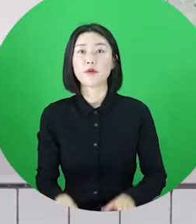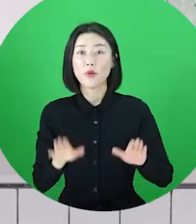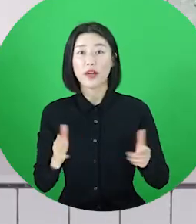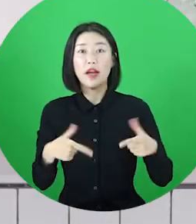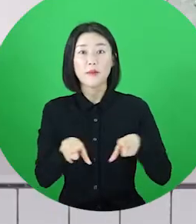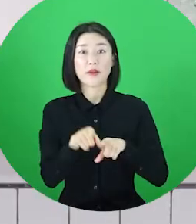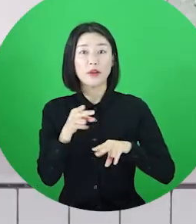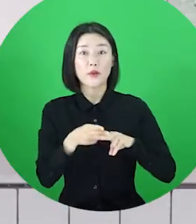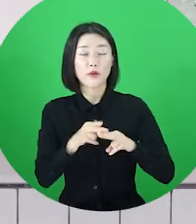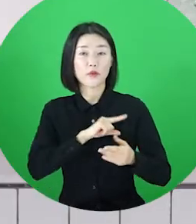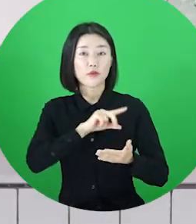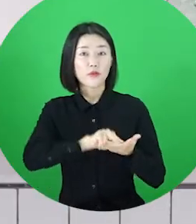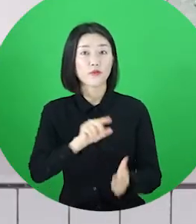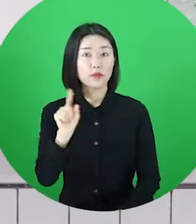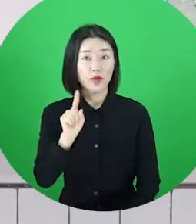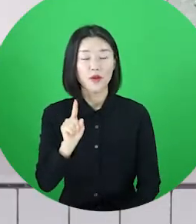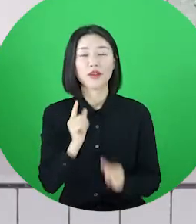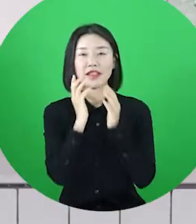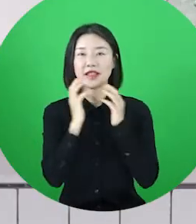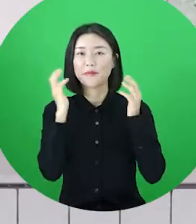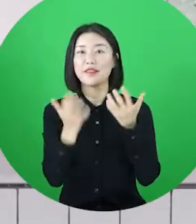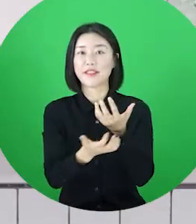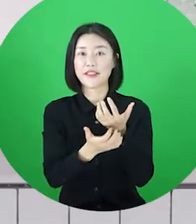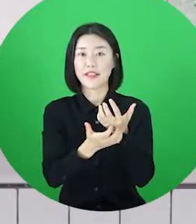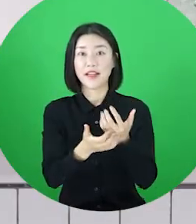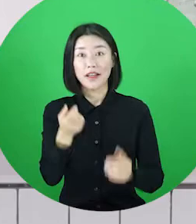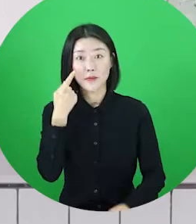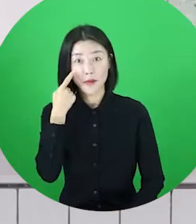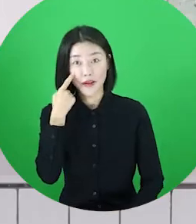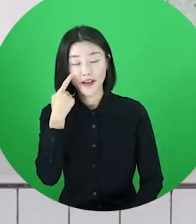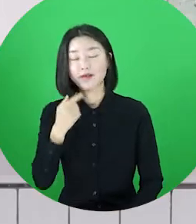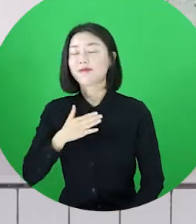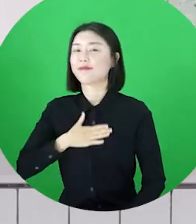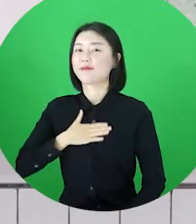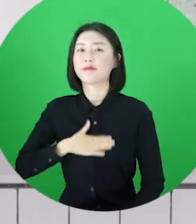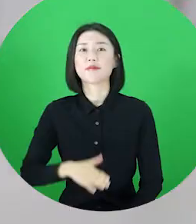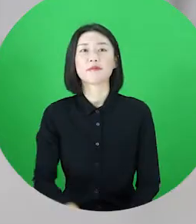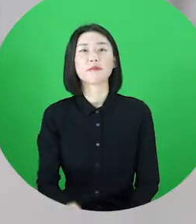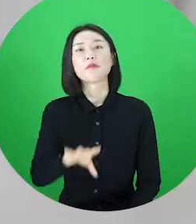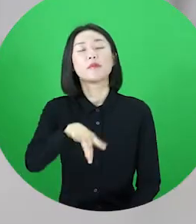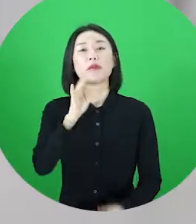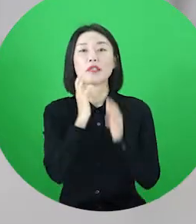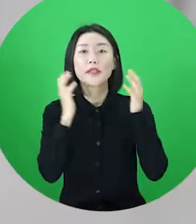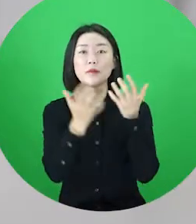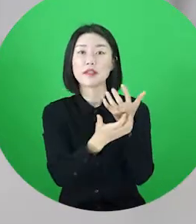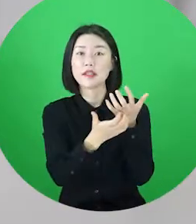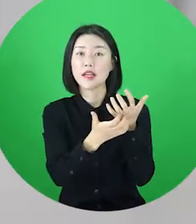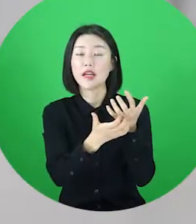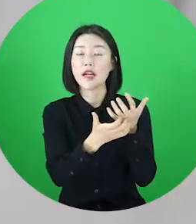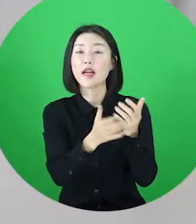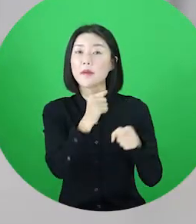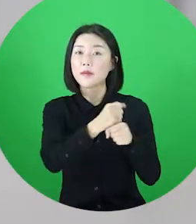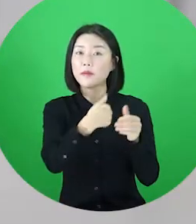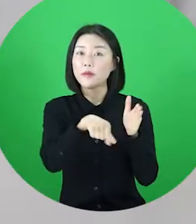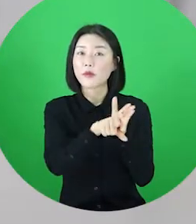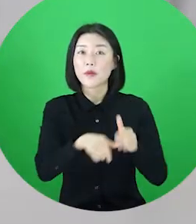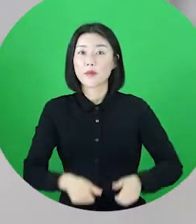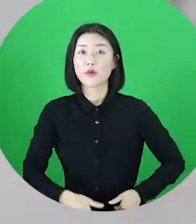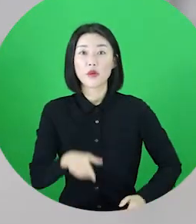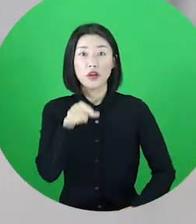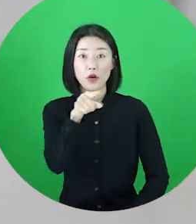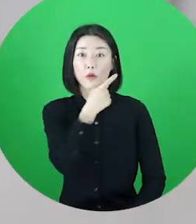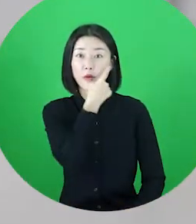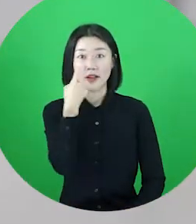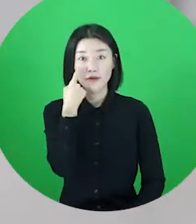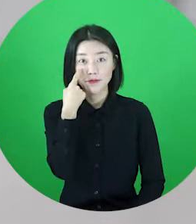이부덕입니다. 그럼 오늘 함께 맛있는 김치찌개 만들어 볼까요? 네. 먼저 김치찌개를 만들기 위해 필요한